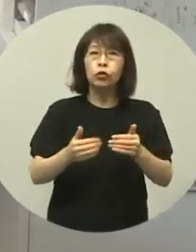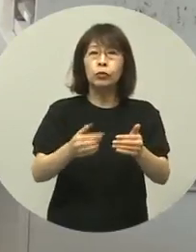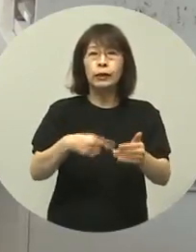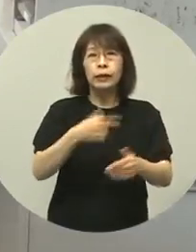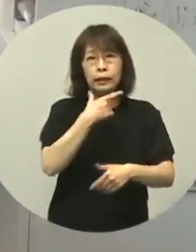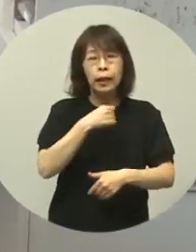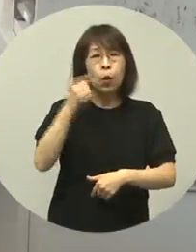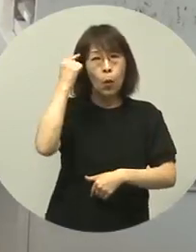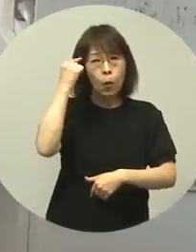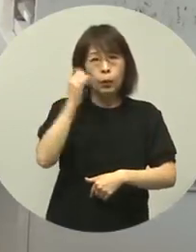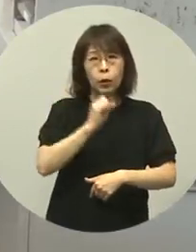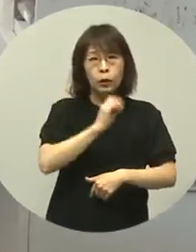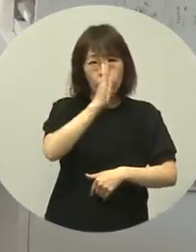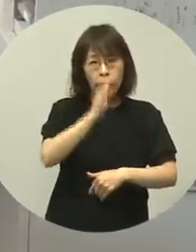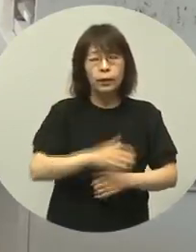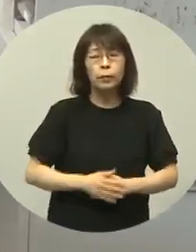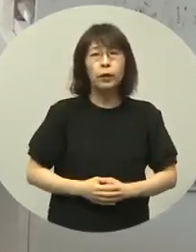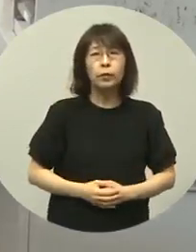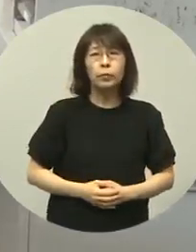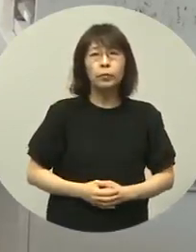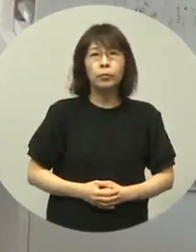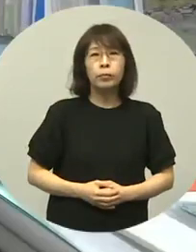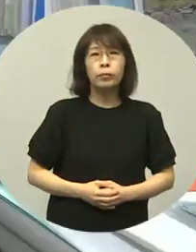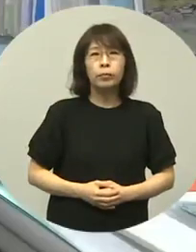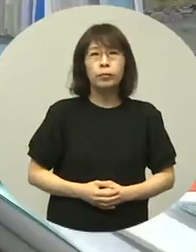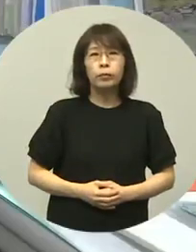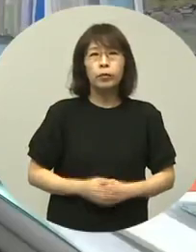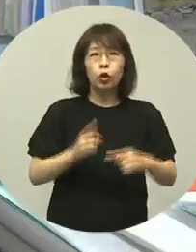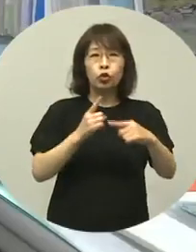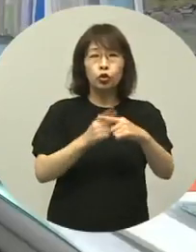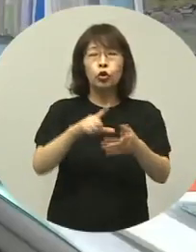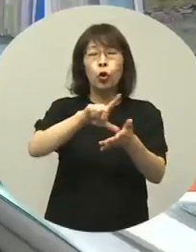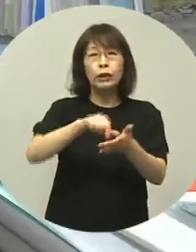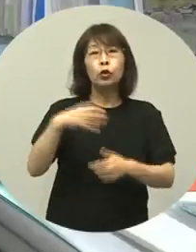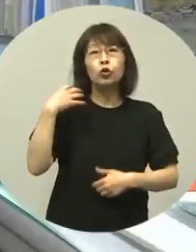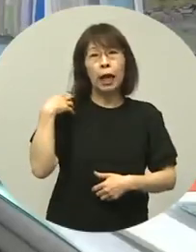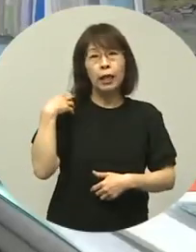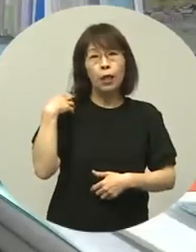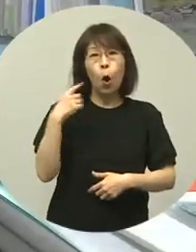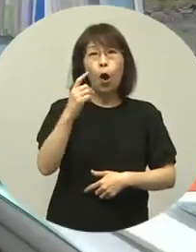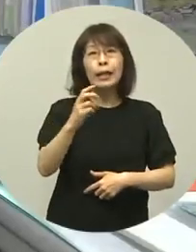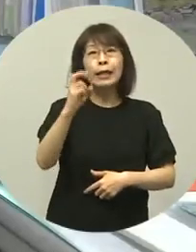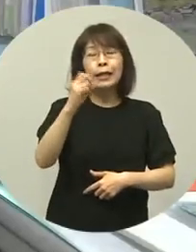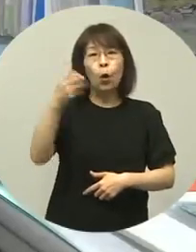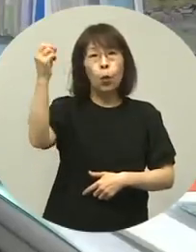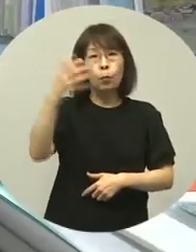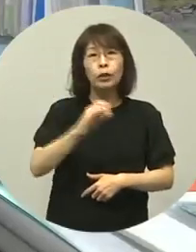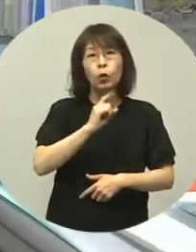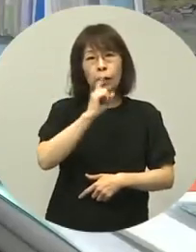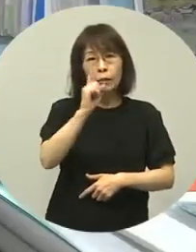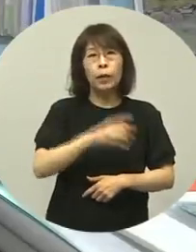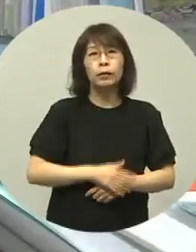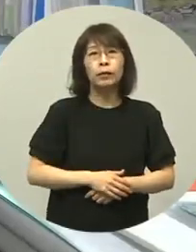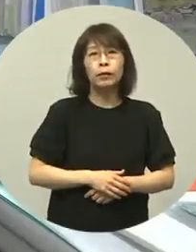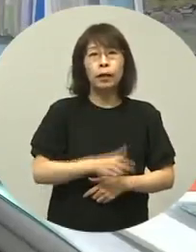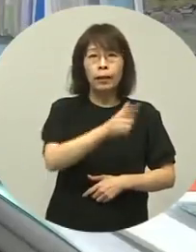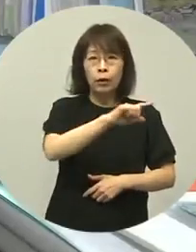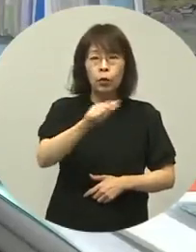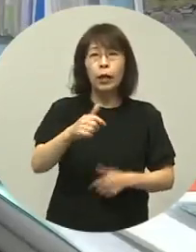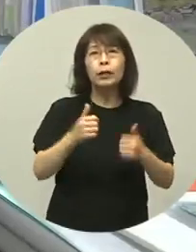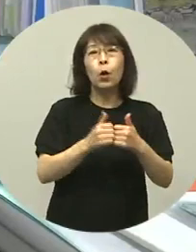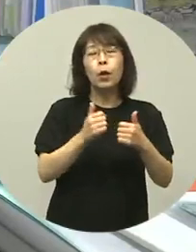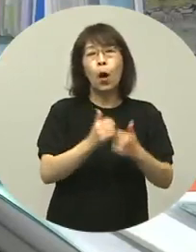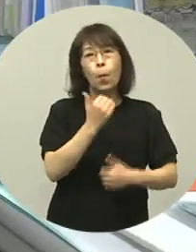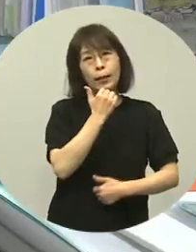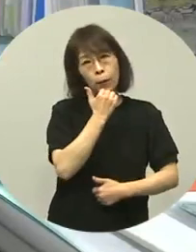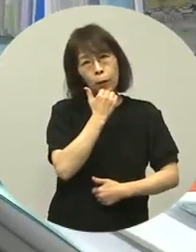ってます。どうぞよろしくお願いいたします。 辻堂地区担当の広光明子です。様々な相談をお待ちしてお